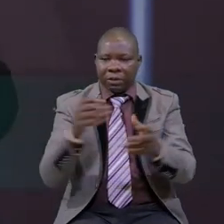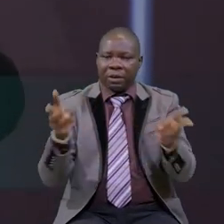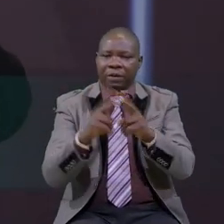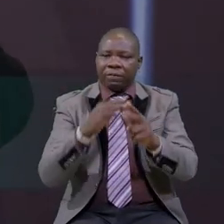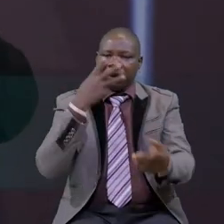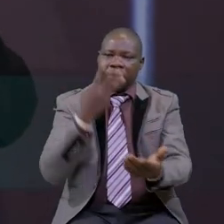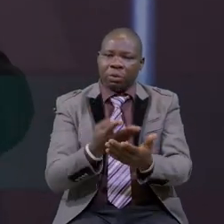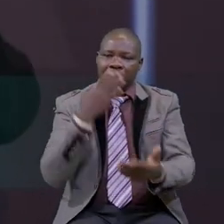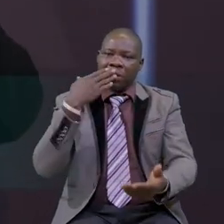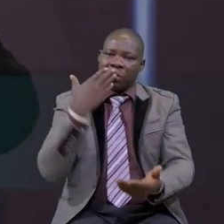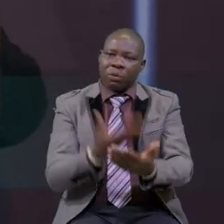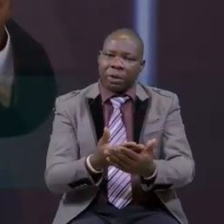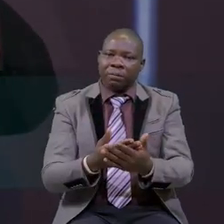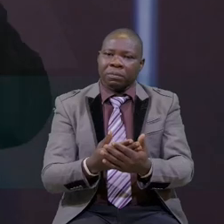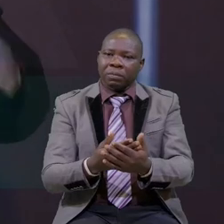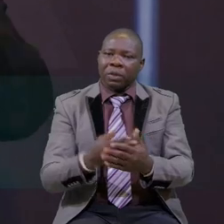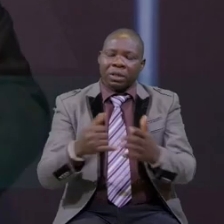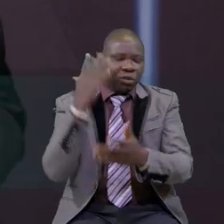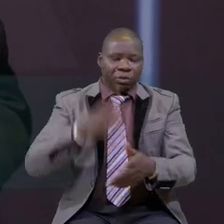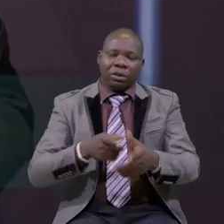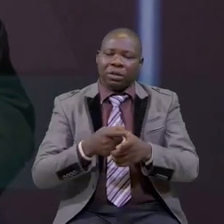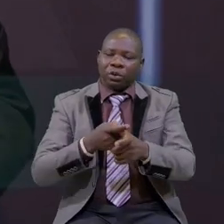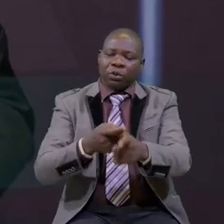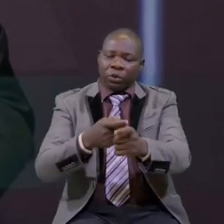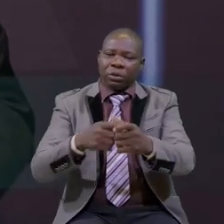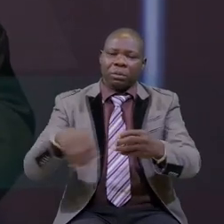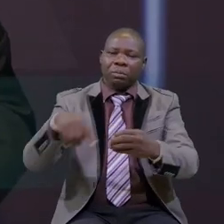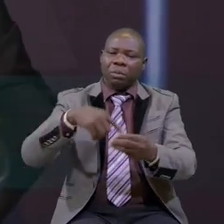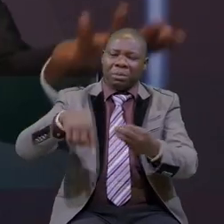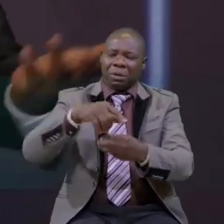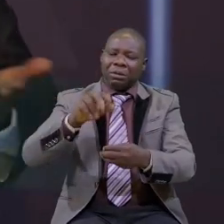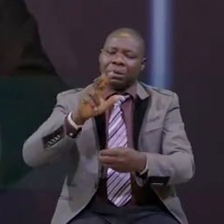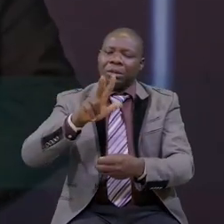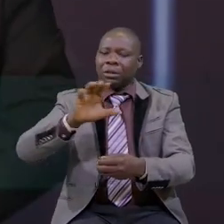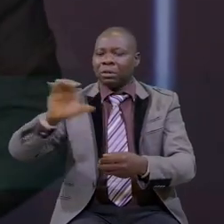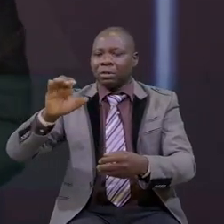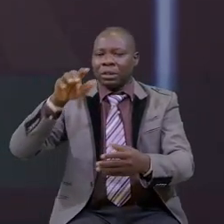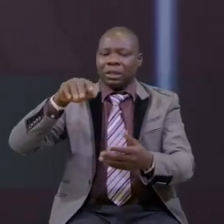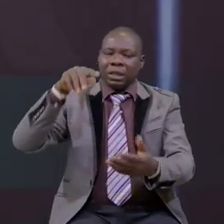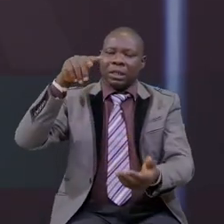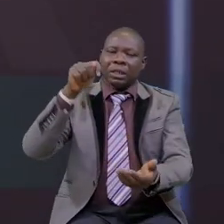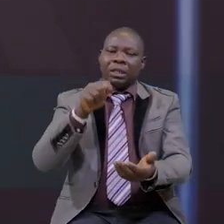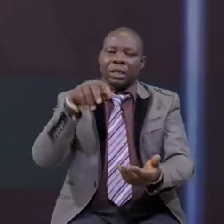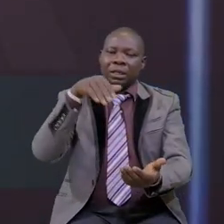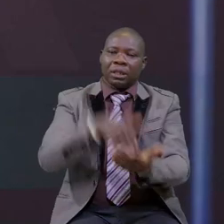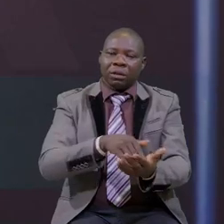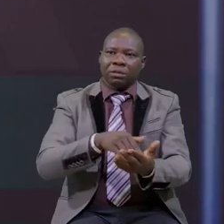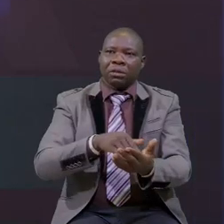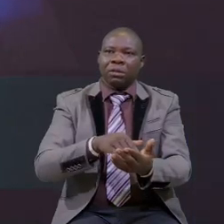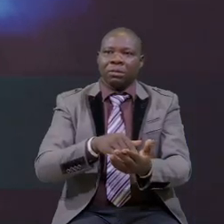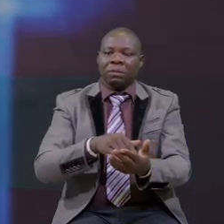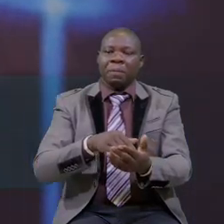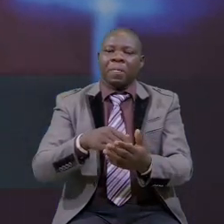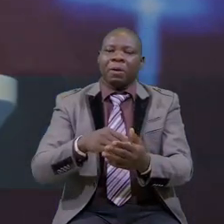un problème, il va faire peut-être 3000 et quelques kilomètres. Alors, vous lavez le véhicule,